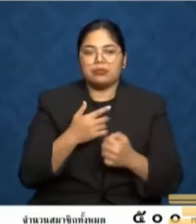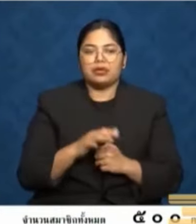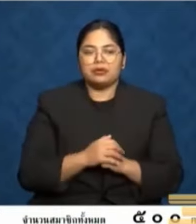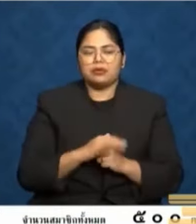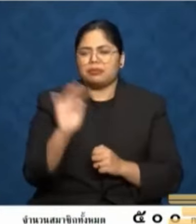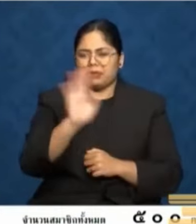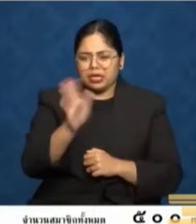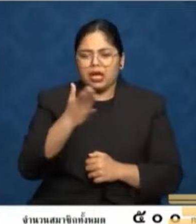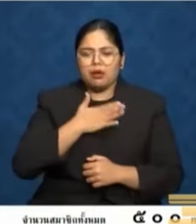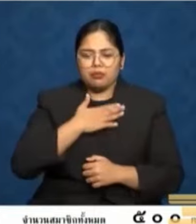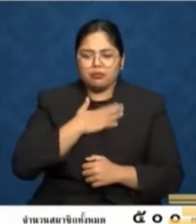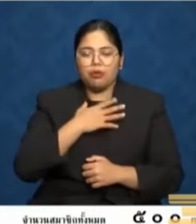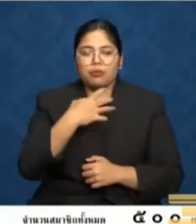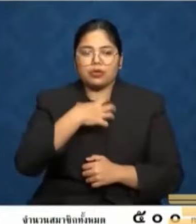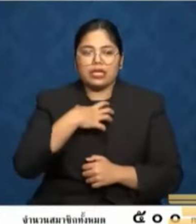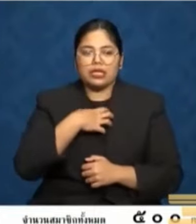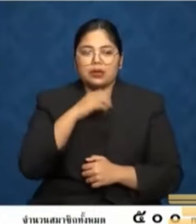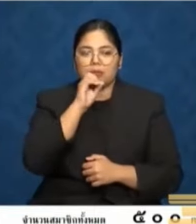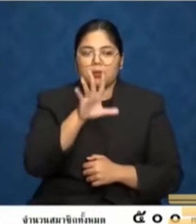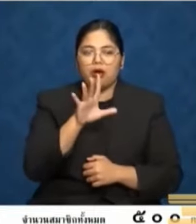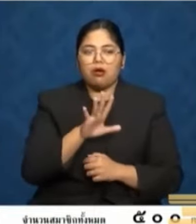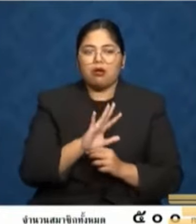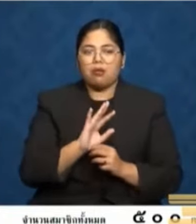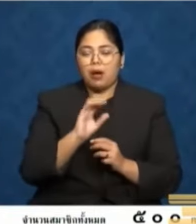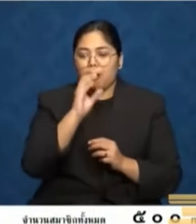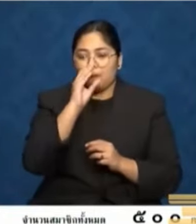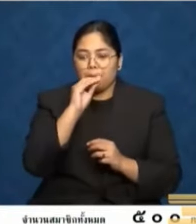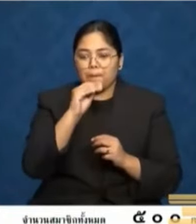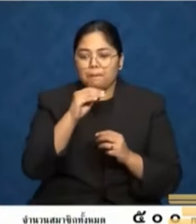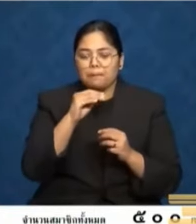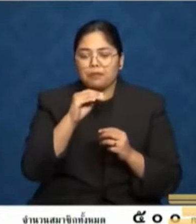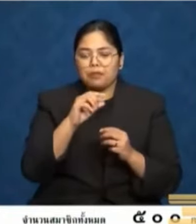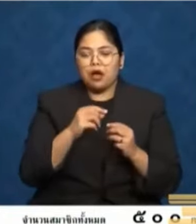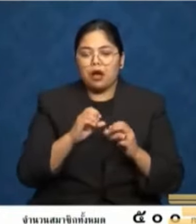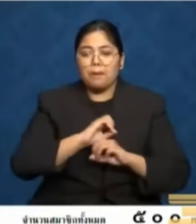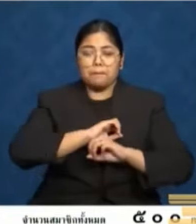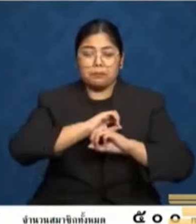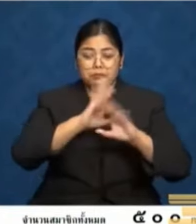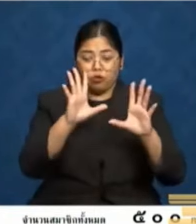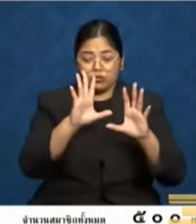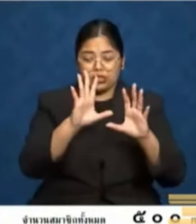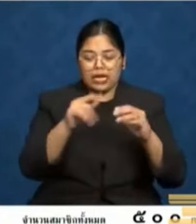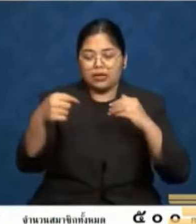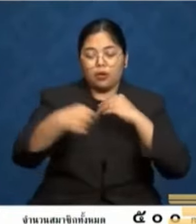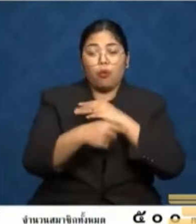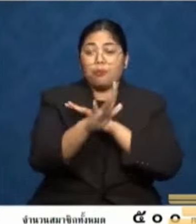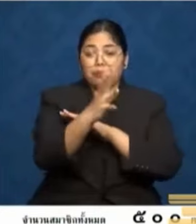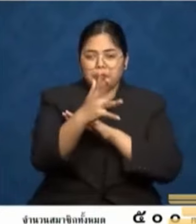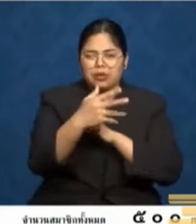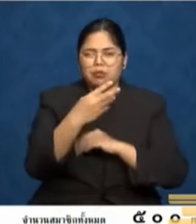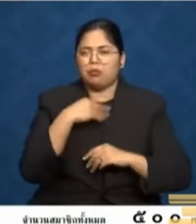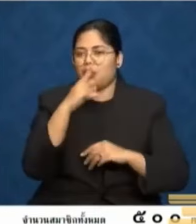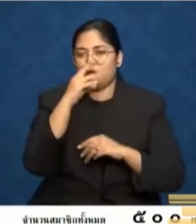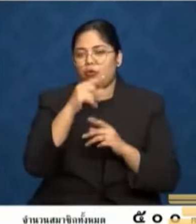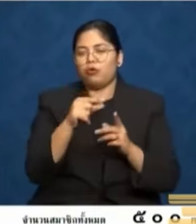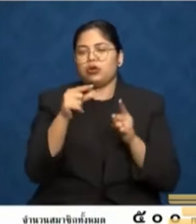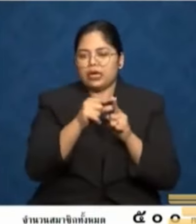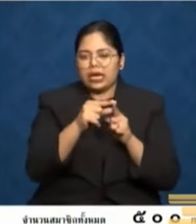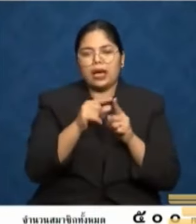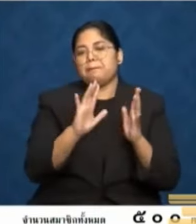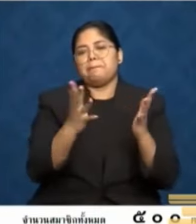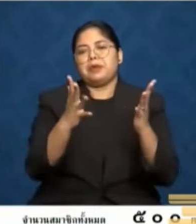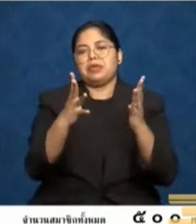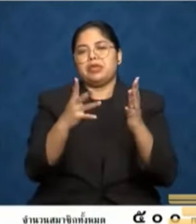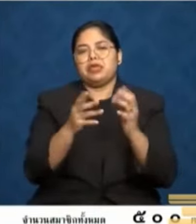ท่านประธานผมกำลังจะเกริ่นว่าท่านประธานพูดตะกี้ถ้าท่านประธานไม่พูดว่าท่านประธานโปร่งใสผมก็จะไม่พูดประเด็นเหล่านี้